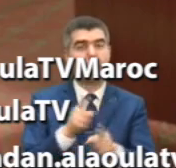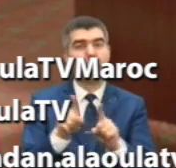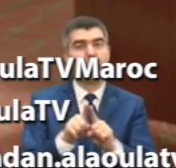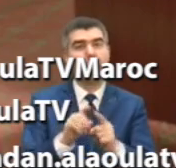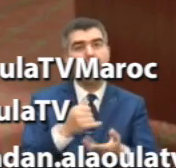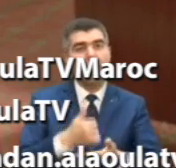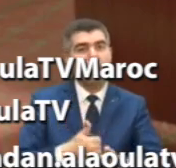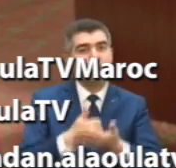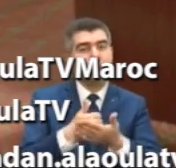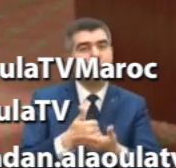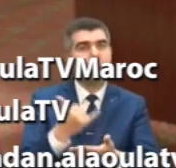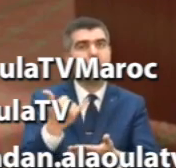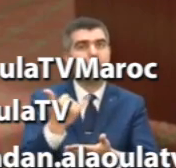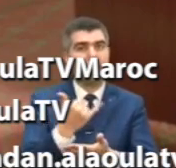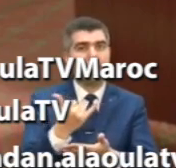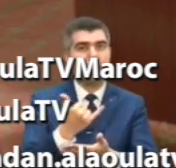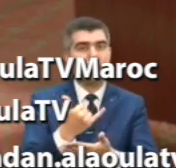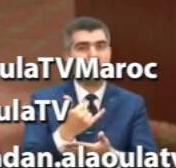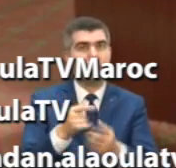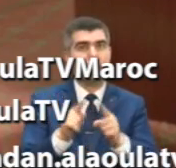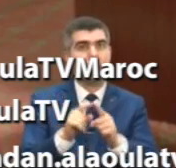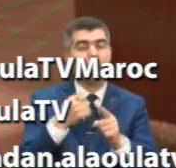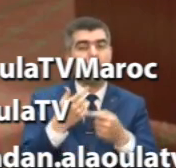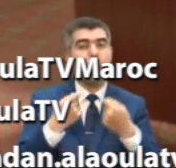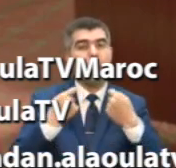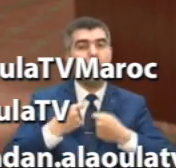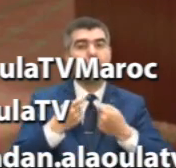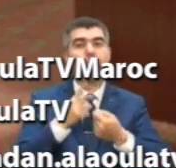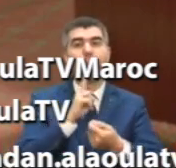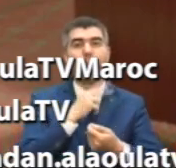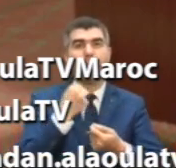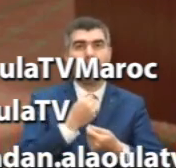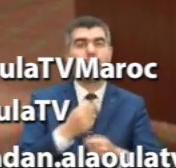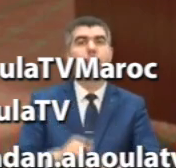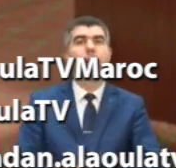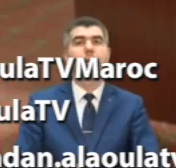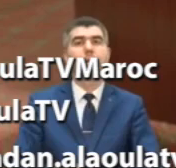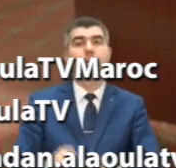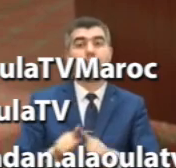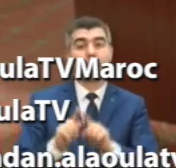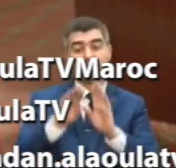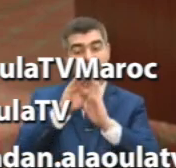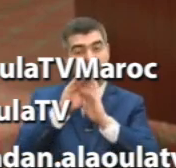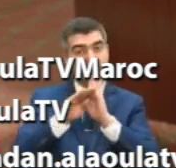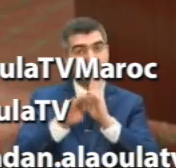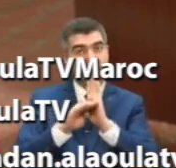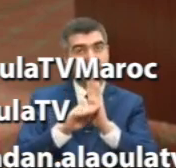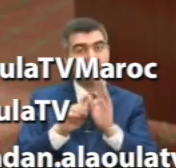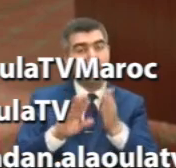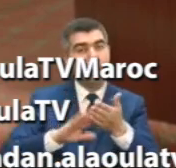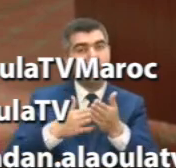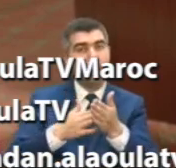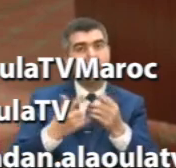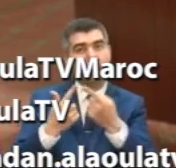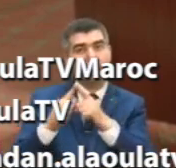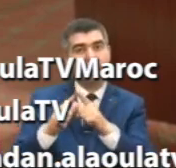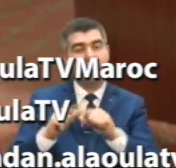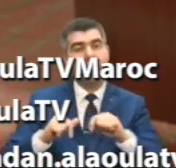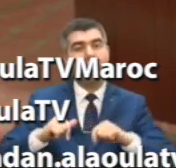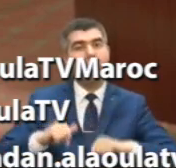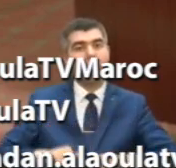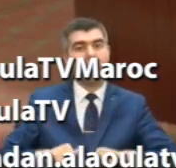كبيره، وان رئيس الحكومه شخصيا انشا لجنه لمباشره التنفيذ ضد